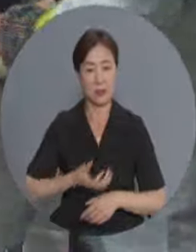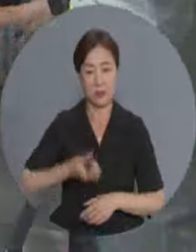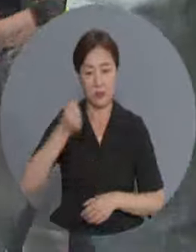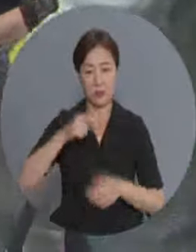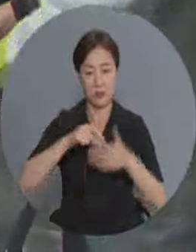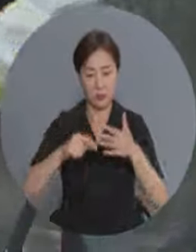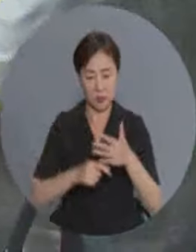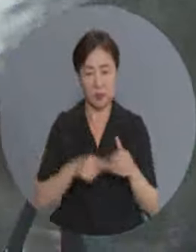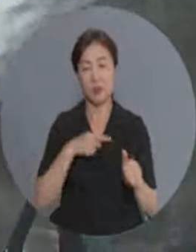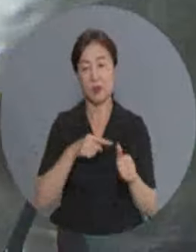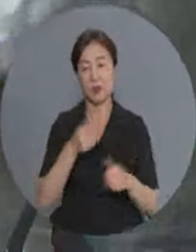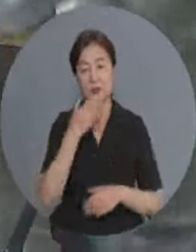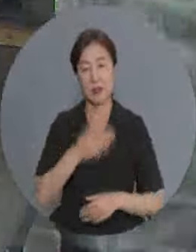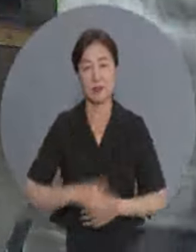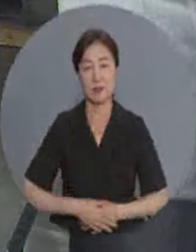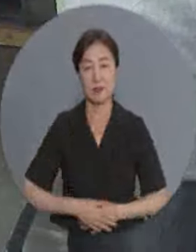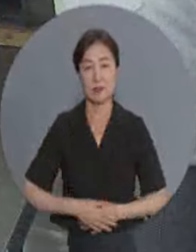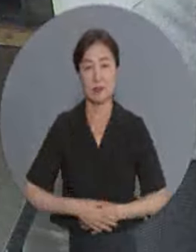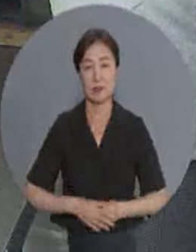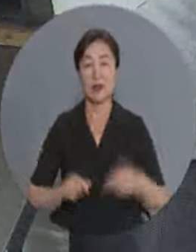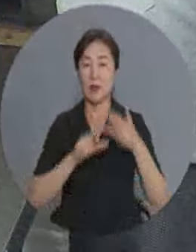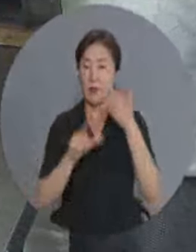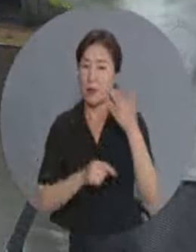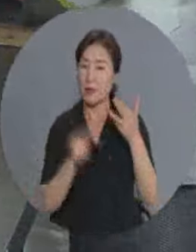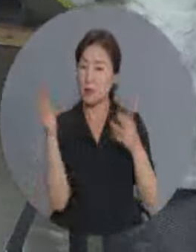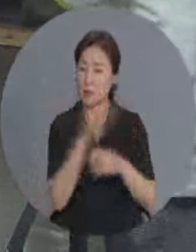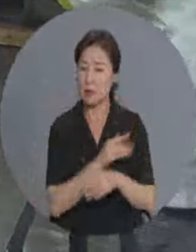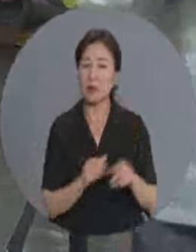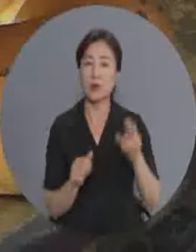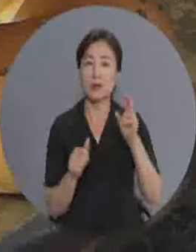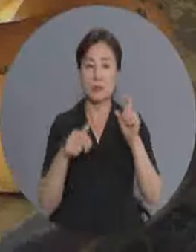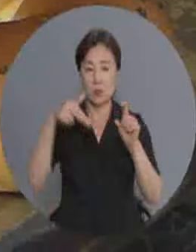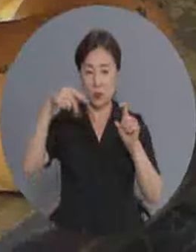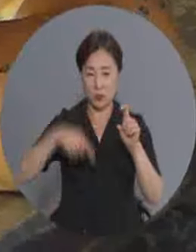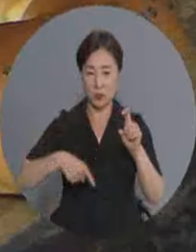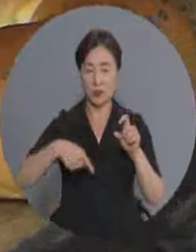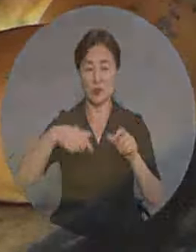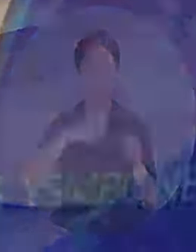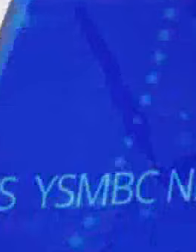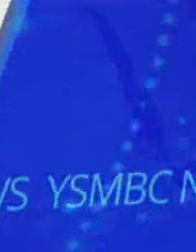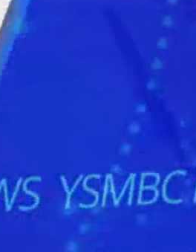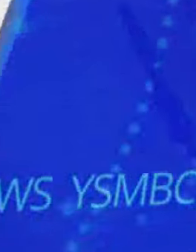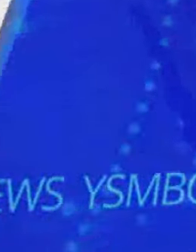취득 과정을 중심으로 이루어지고 다음 달부터 총 15주 과정입니다.